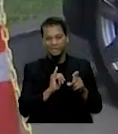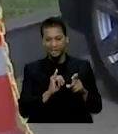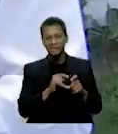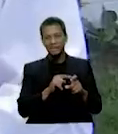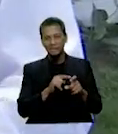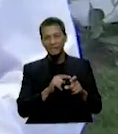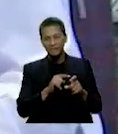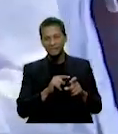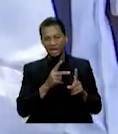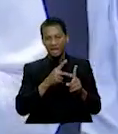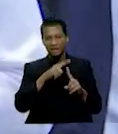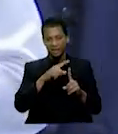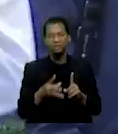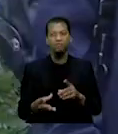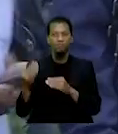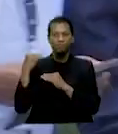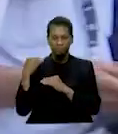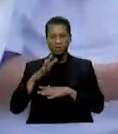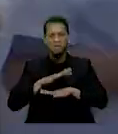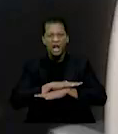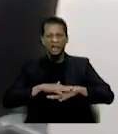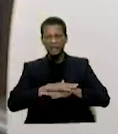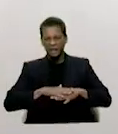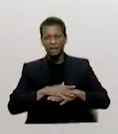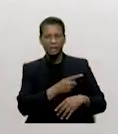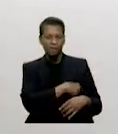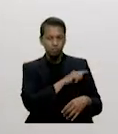melalui beragam kompetisi taraf nasional dan internasional.